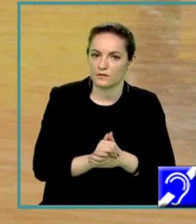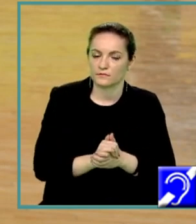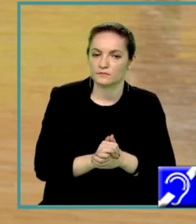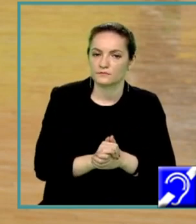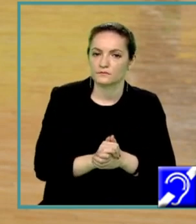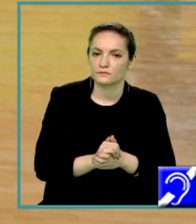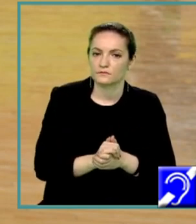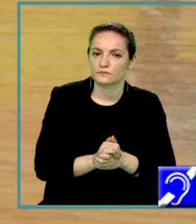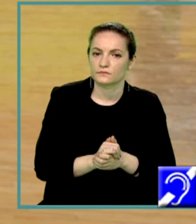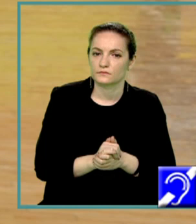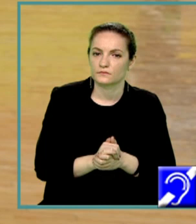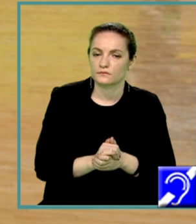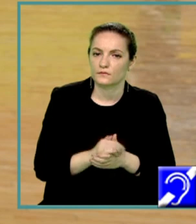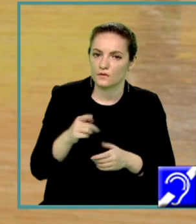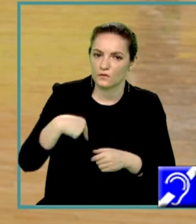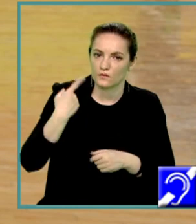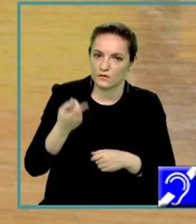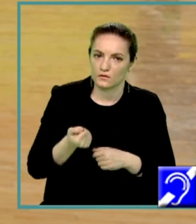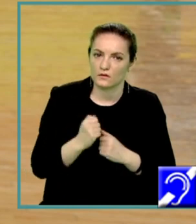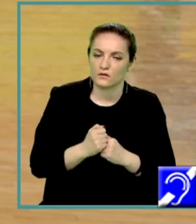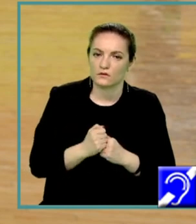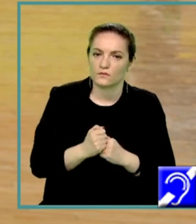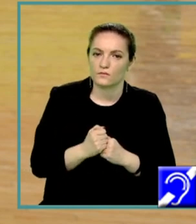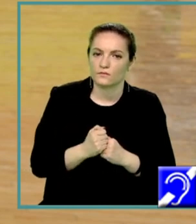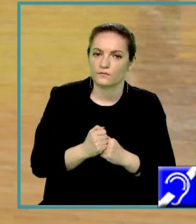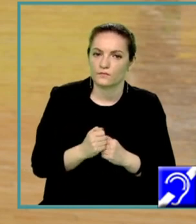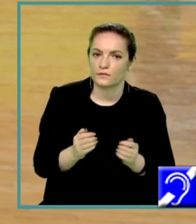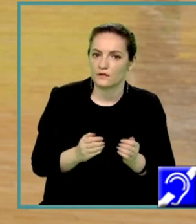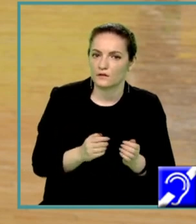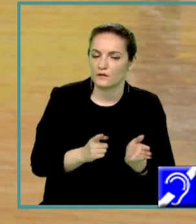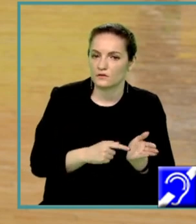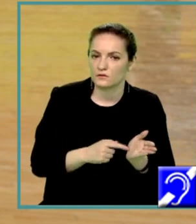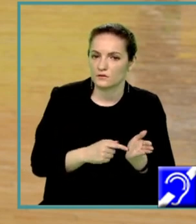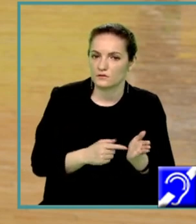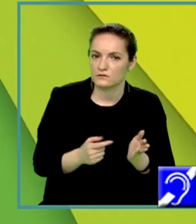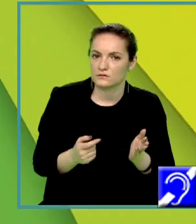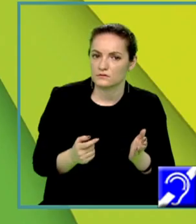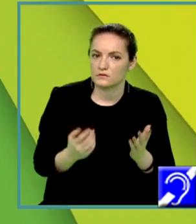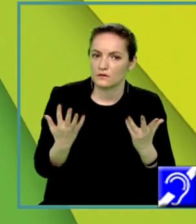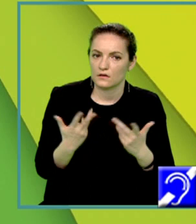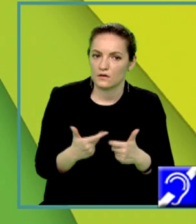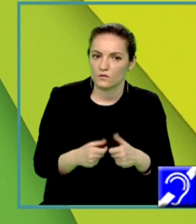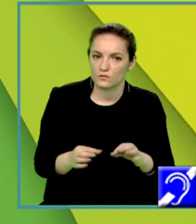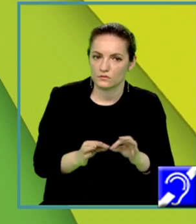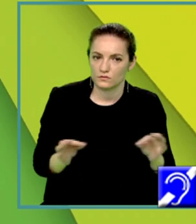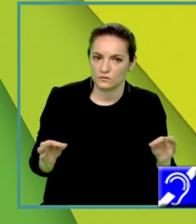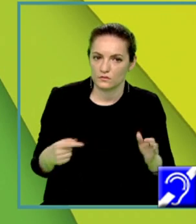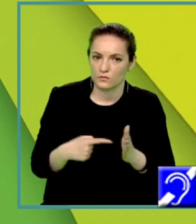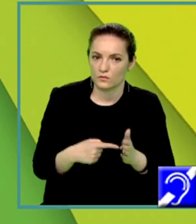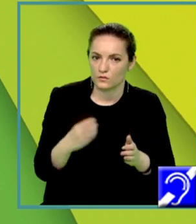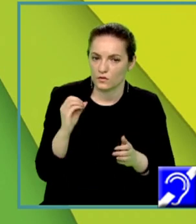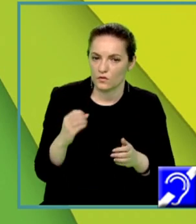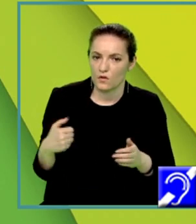modul. Următoarea cerință ne cere să calculăm distanța de la punctul O